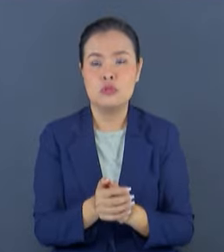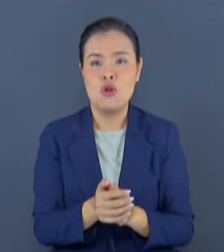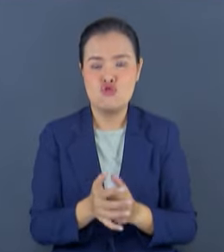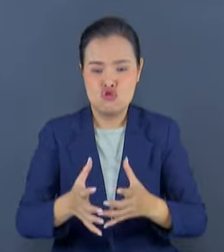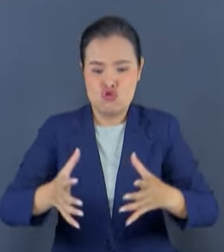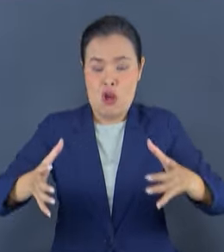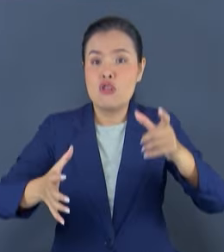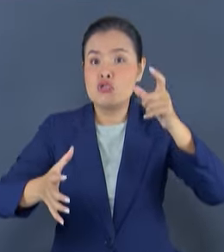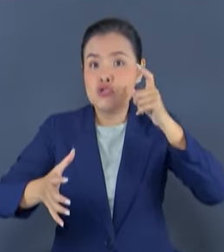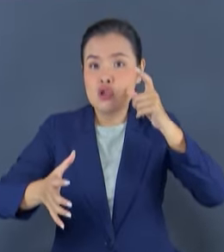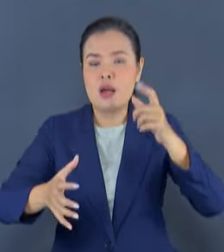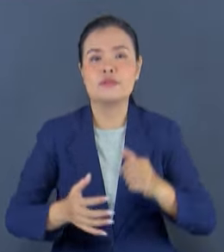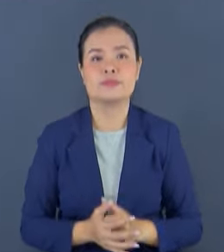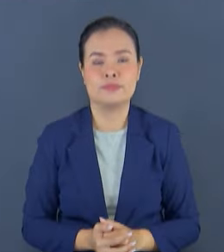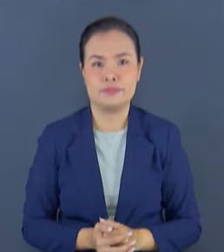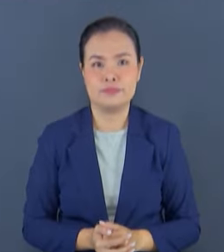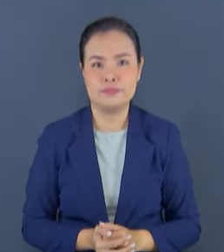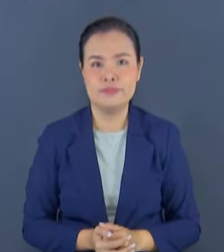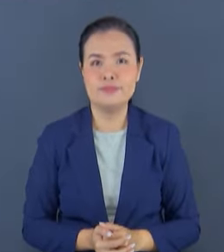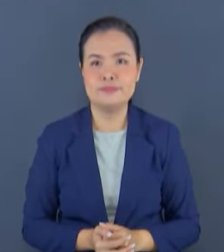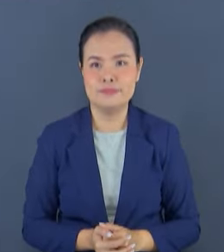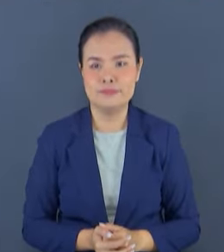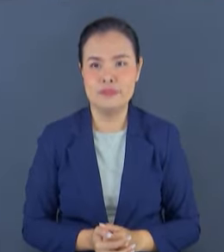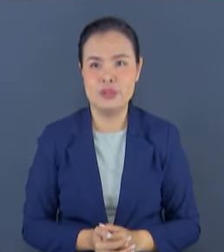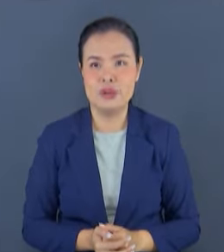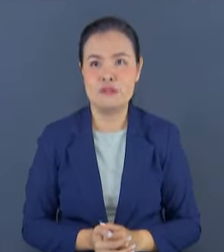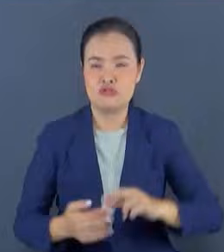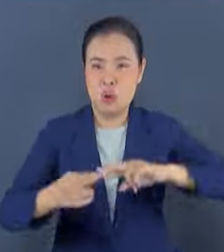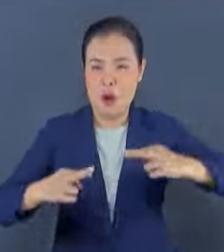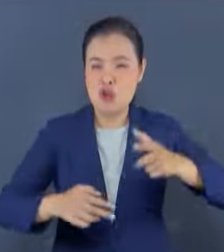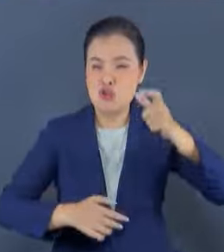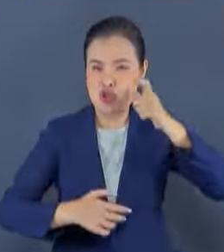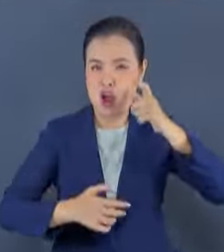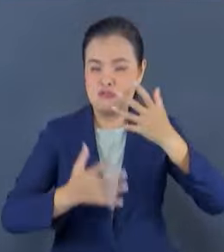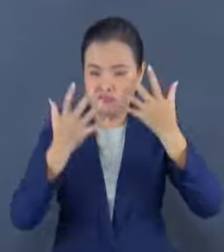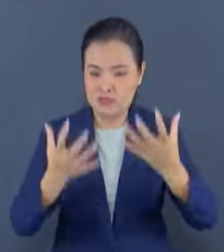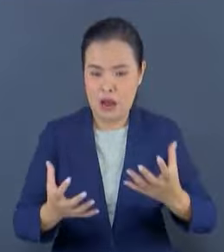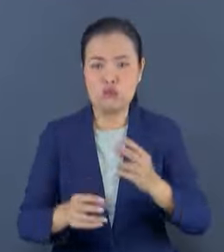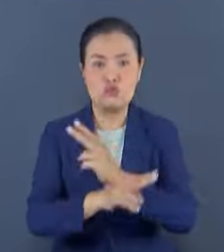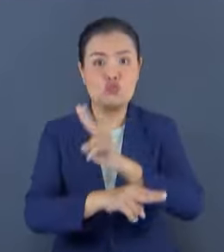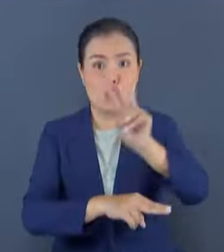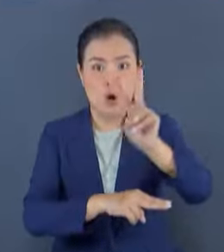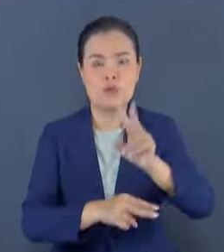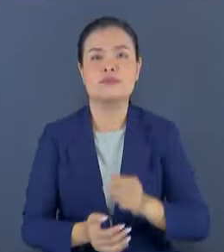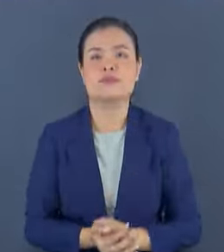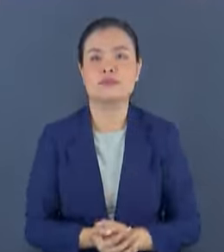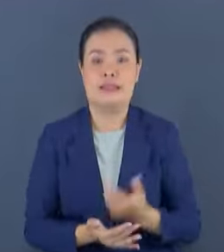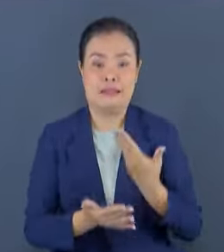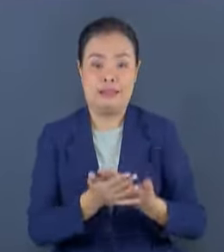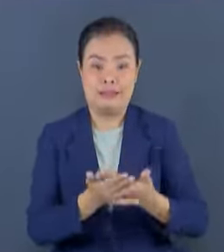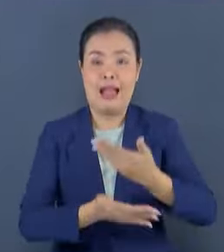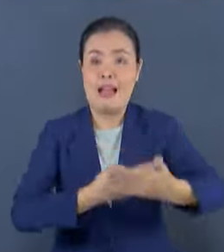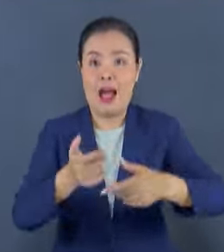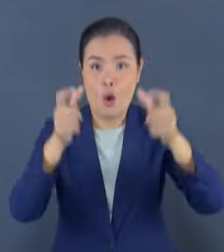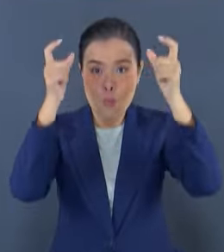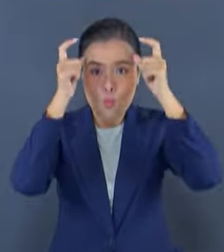ธุ์เนโลเรที่โตเต็มวัยซึ่งได้ชื่อว่าเป็นวัวสายพันธุ์ที่มีน้ำหนักมากที่สุดในโลกถึง2เท่าตัวนะครับและด้วยราคาเท่านี้ก็ทำ